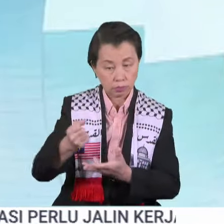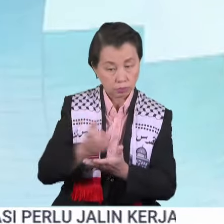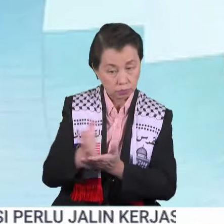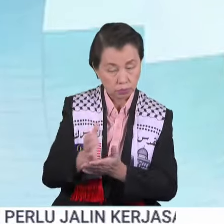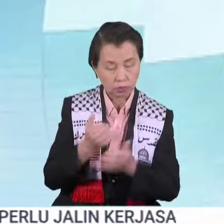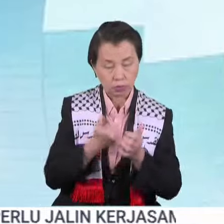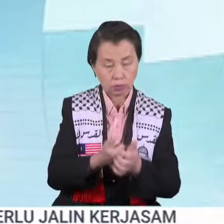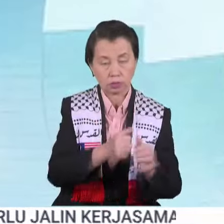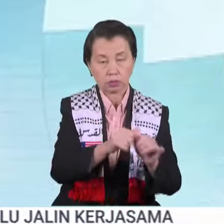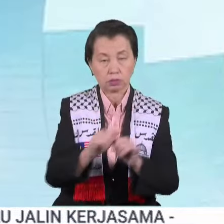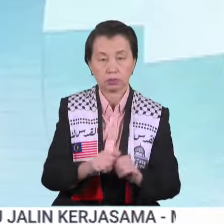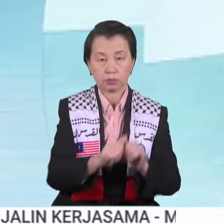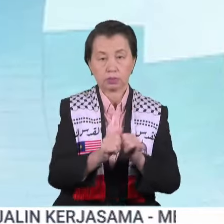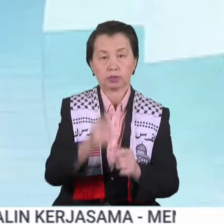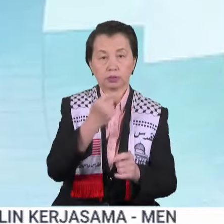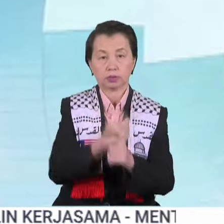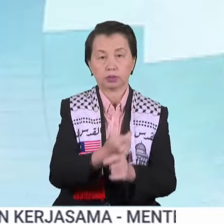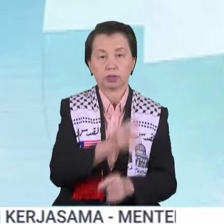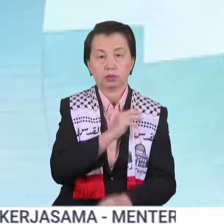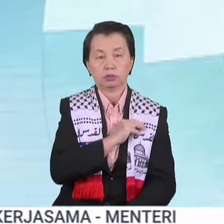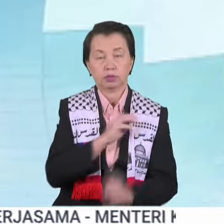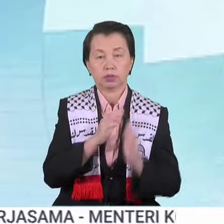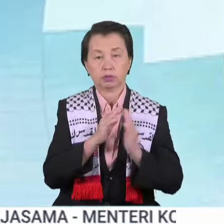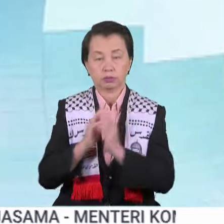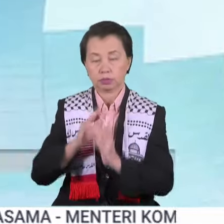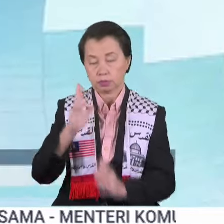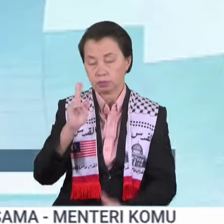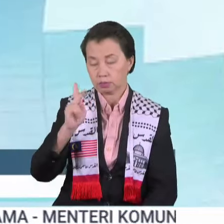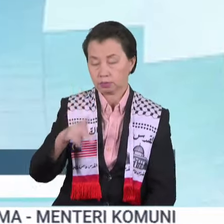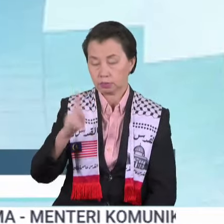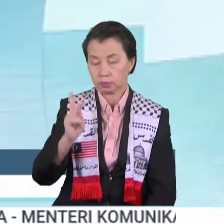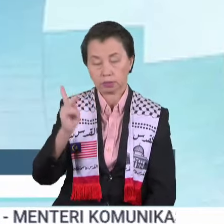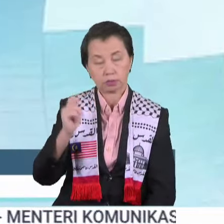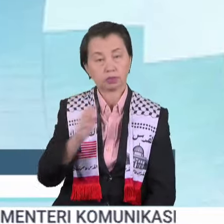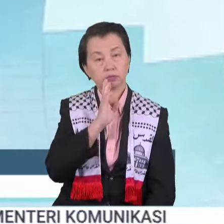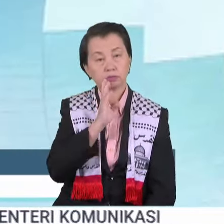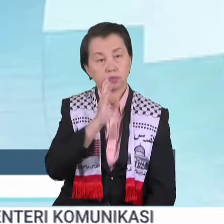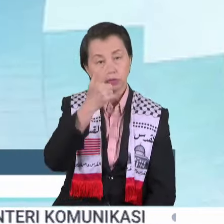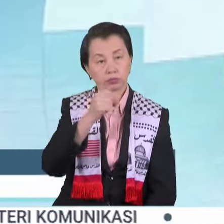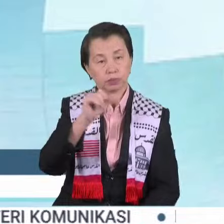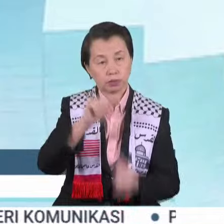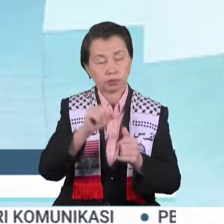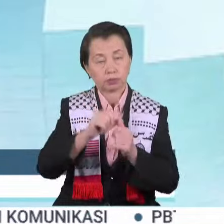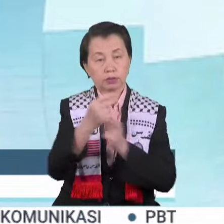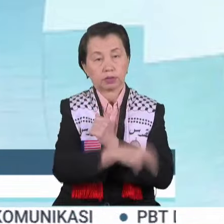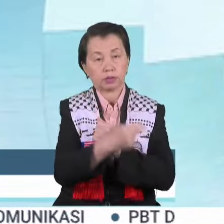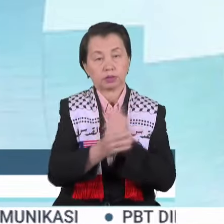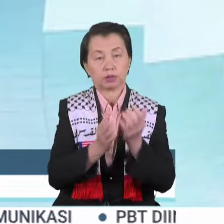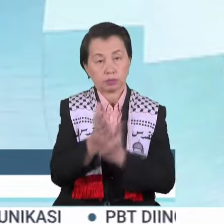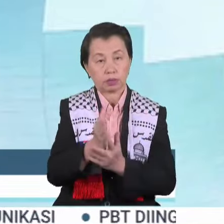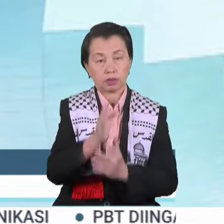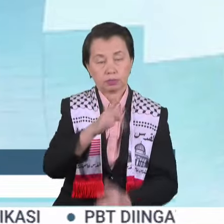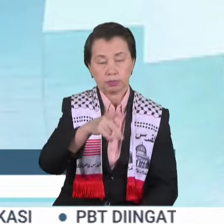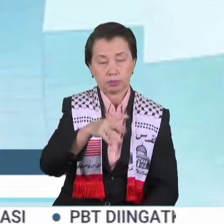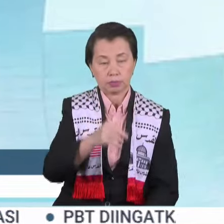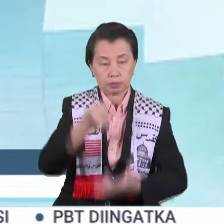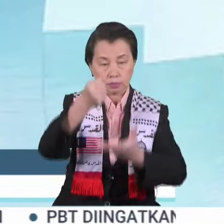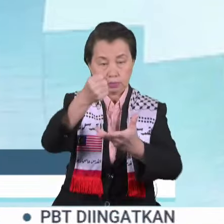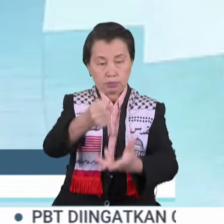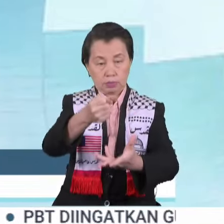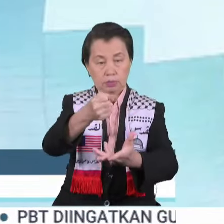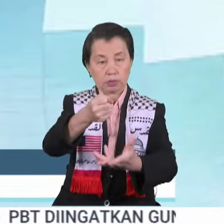dan mengikut piawaian ditetapkan. Menteri Perumahan dan Kerajaan Tempatan Ngah Kuo Meng berkata ia berikutan setiap negeri melalui PBT menerima peruntukan